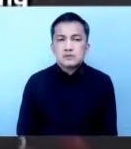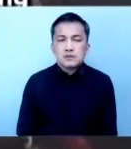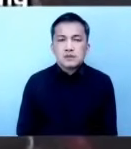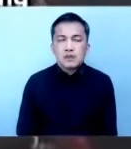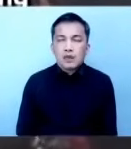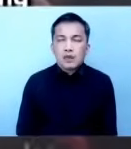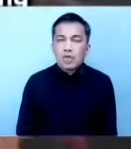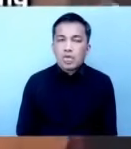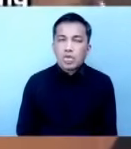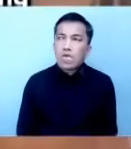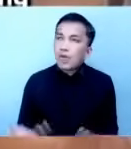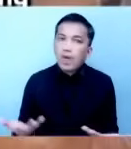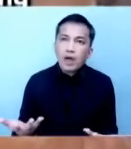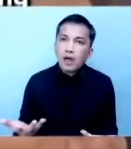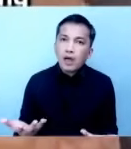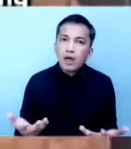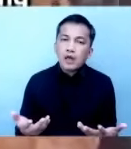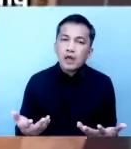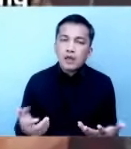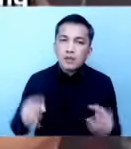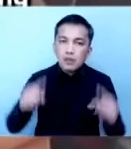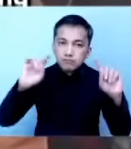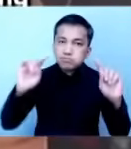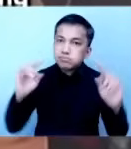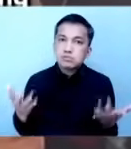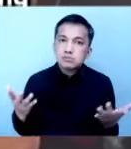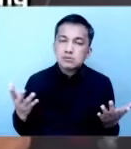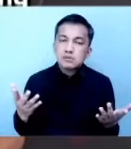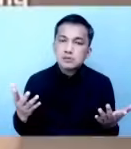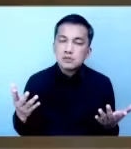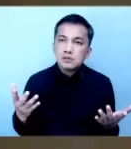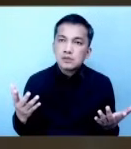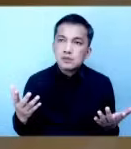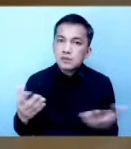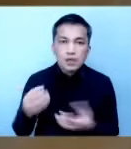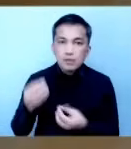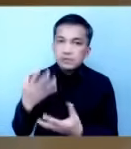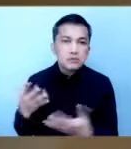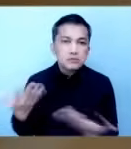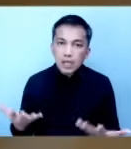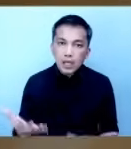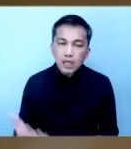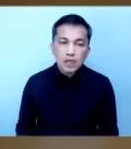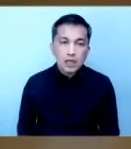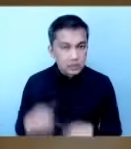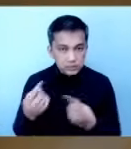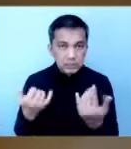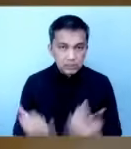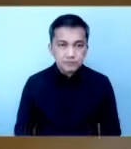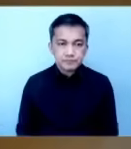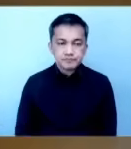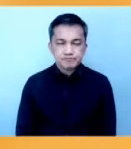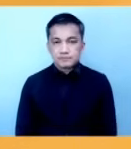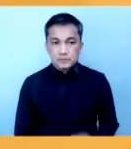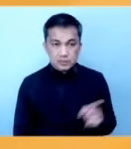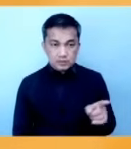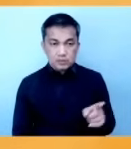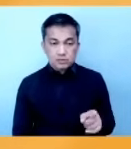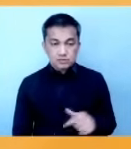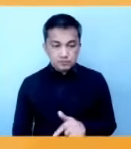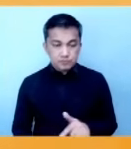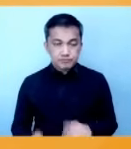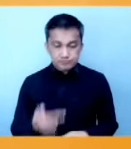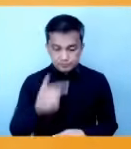hanggang ngayon, the same. Wala kaming nakukuha ang update mula sa kanila. Nagpapatuloy pa rin ang rescue operation. Ayon naman